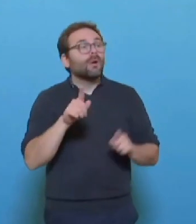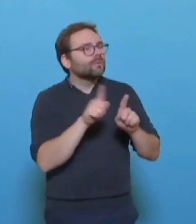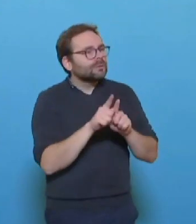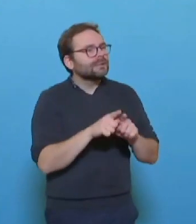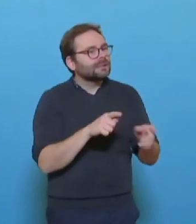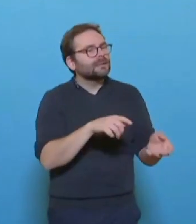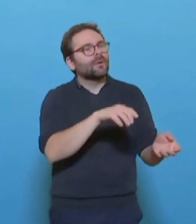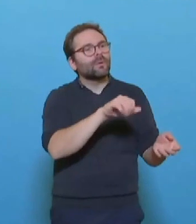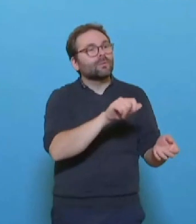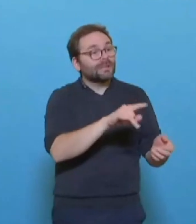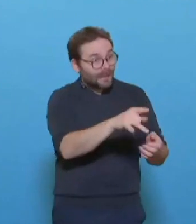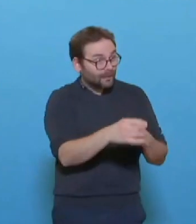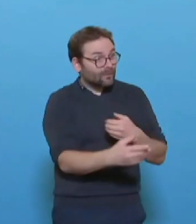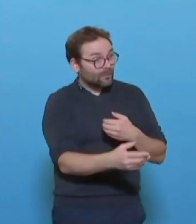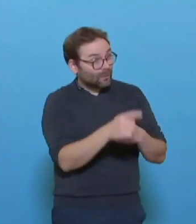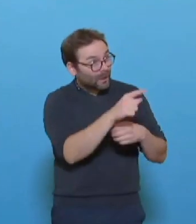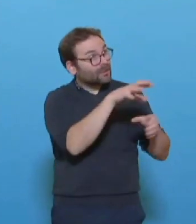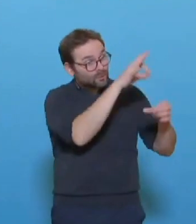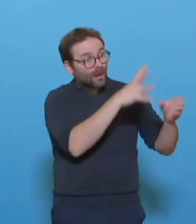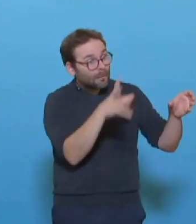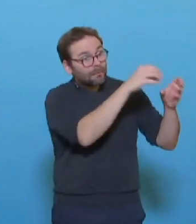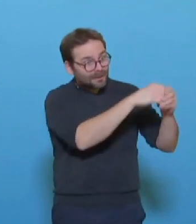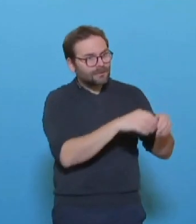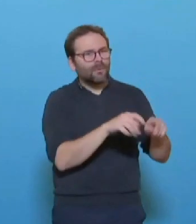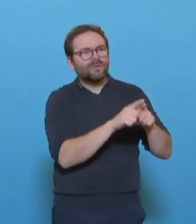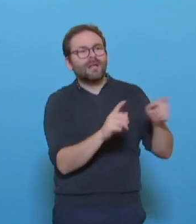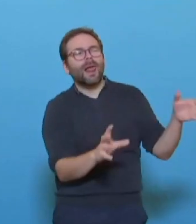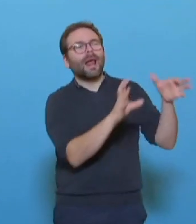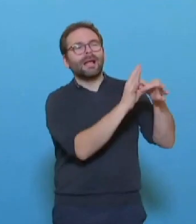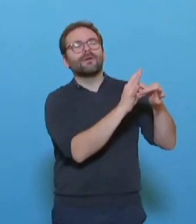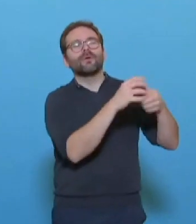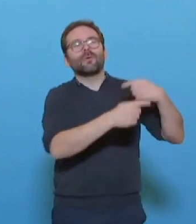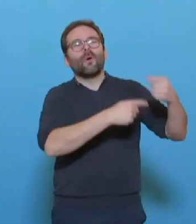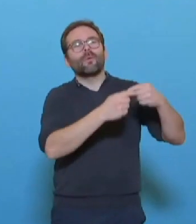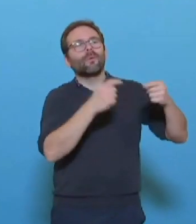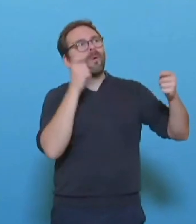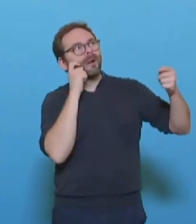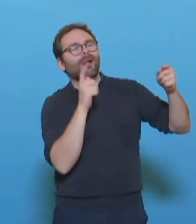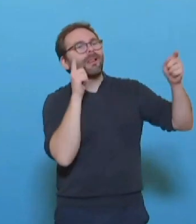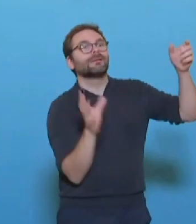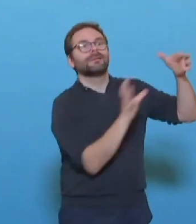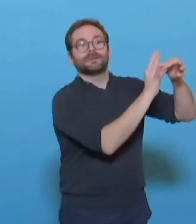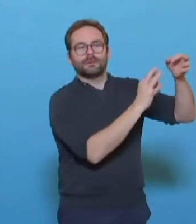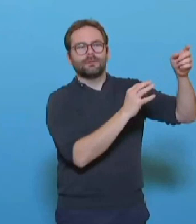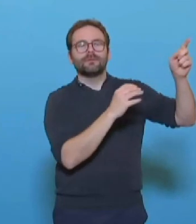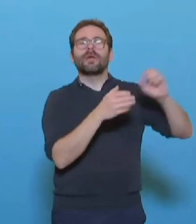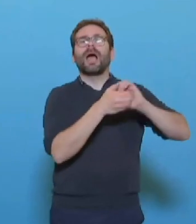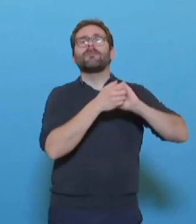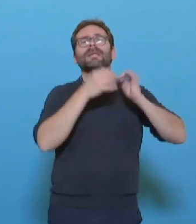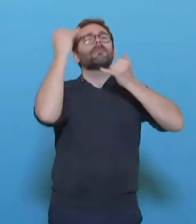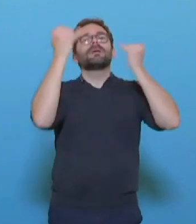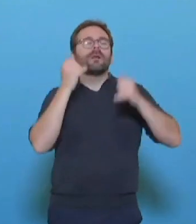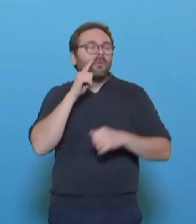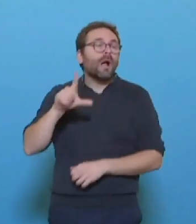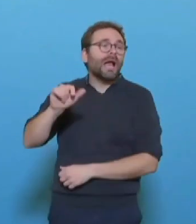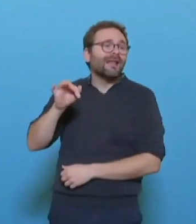associé à ces choix-là, et que par les alliances qu'il est en train de construire, il s'allie non pas à des amis imaginaires, parce que vous pouvez nous parler de la France